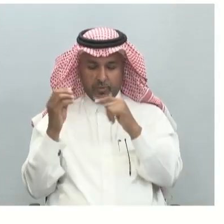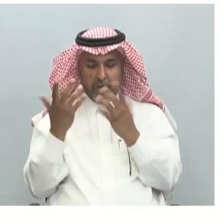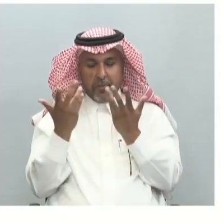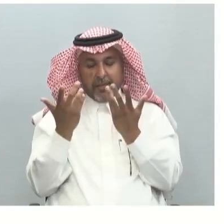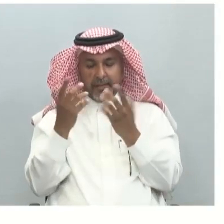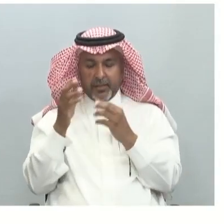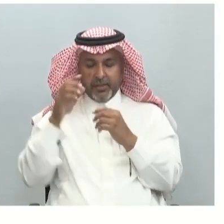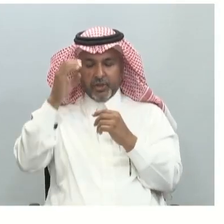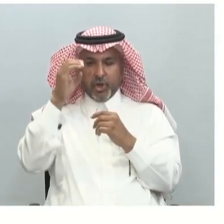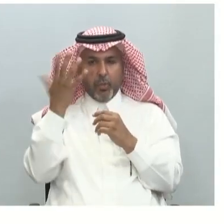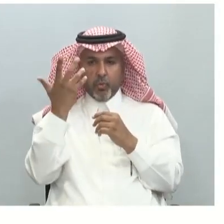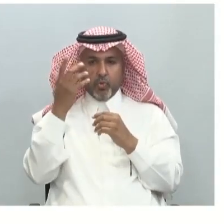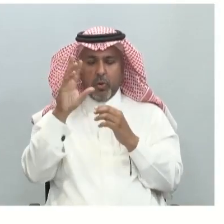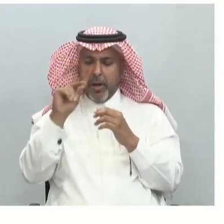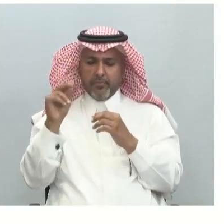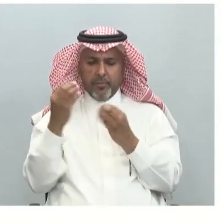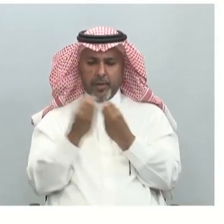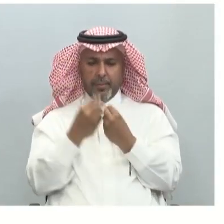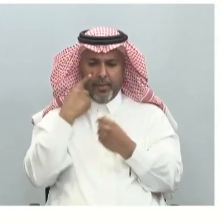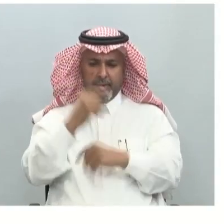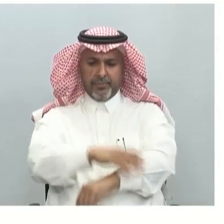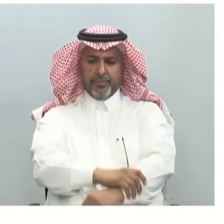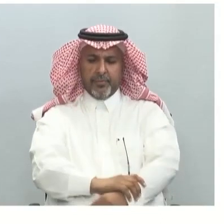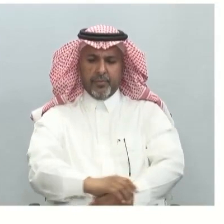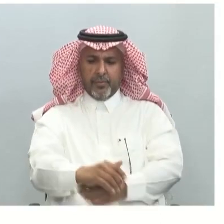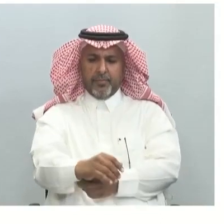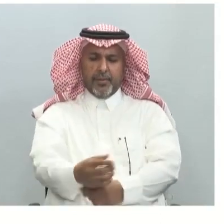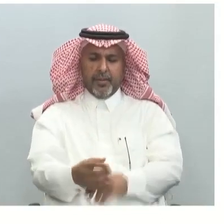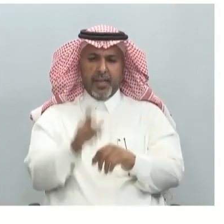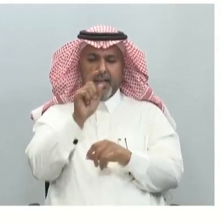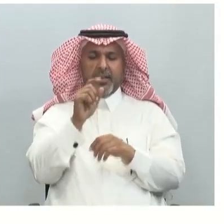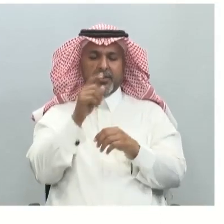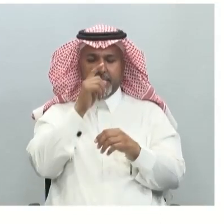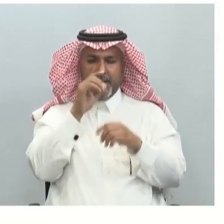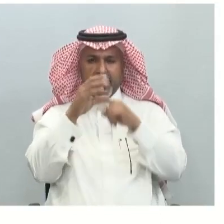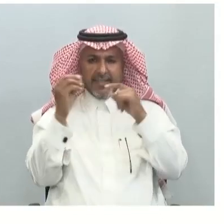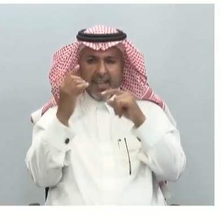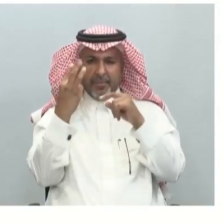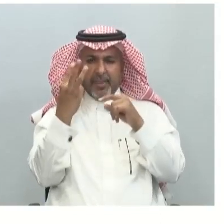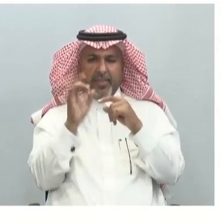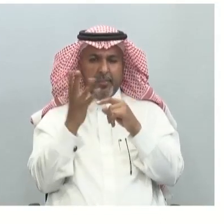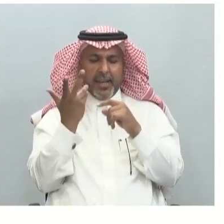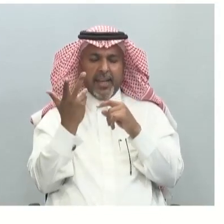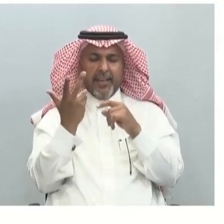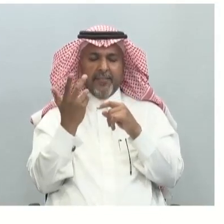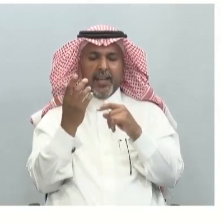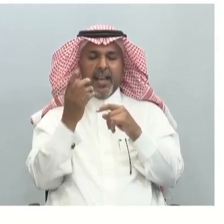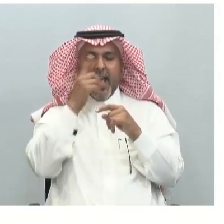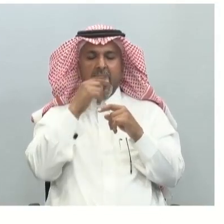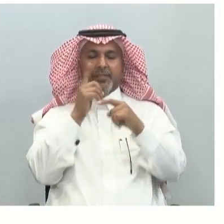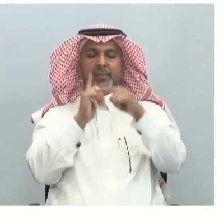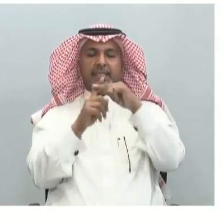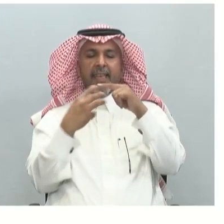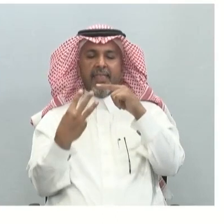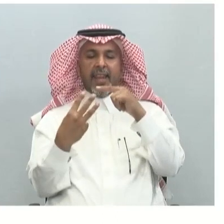وموجب اربعه ثم نحل معادله من الدرجه الاولى راح اجمع ثلاثه للطرفين طبعا اول شيء راح اخذ راح اجمع